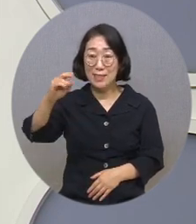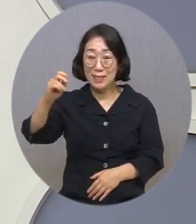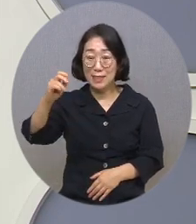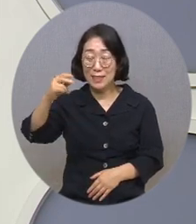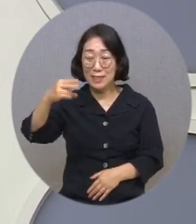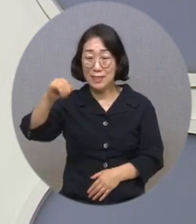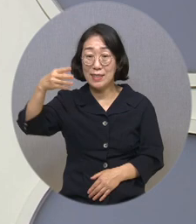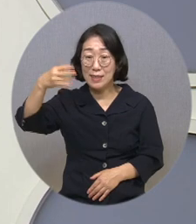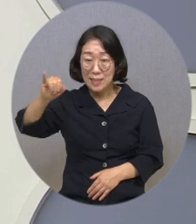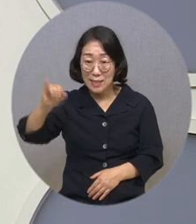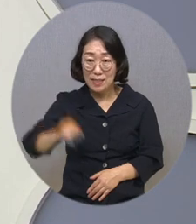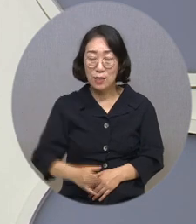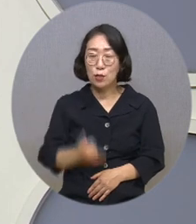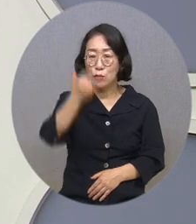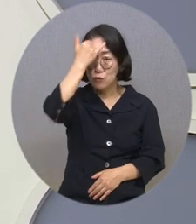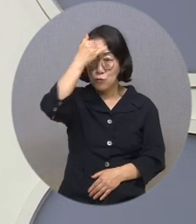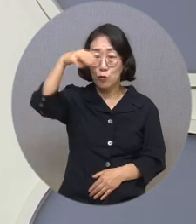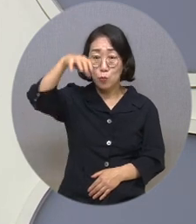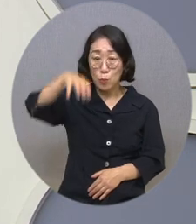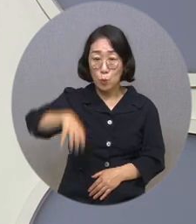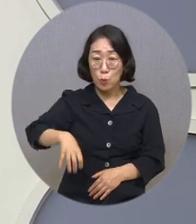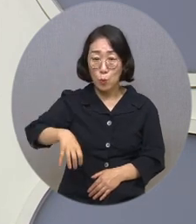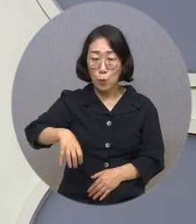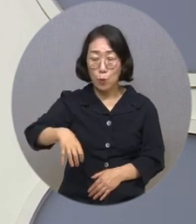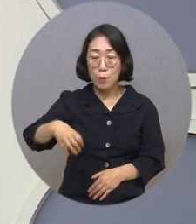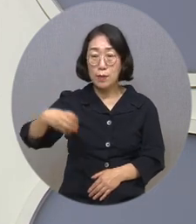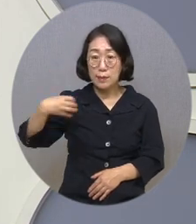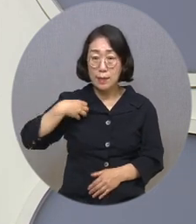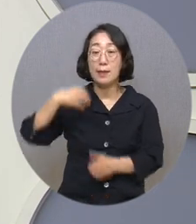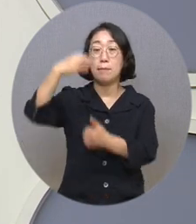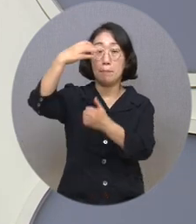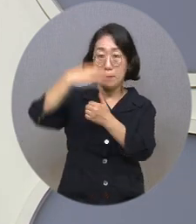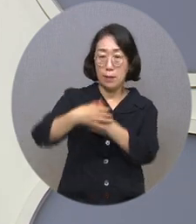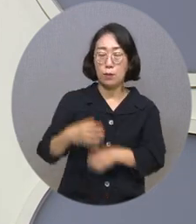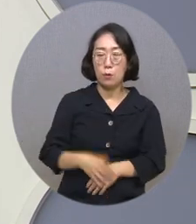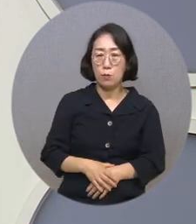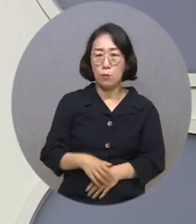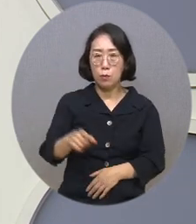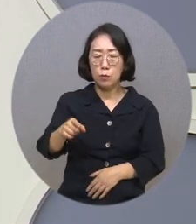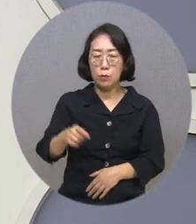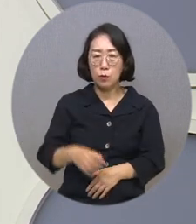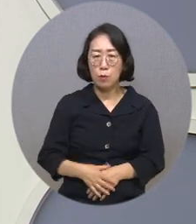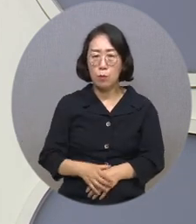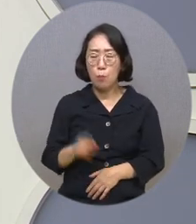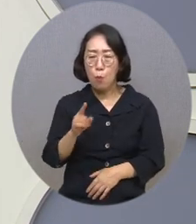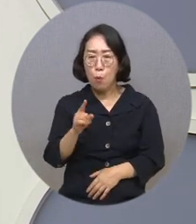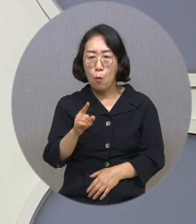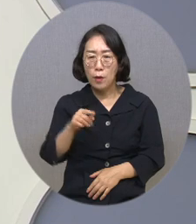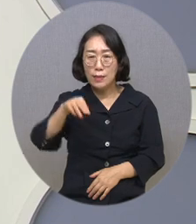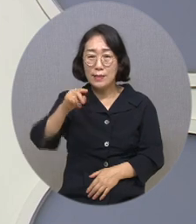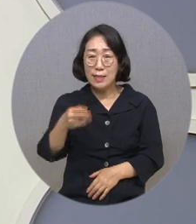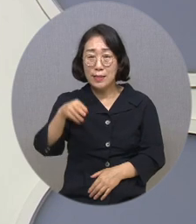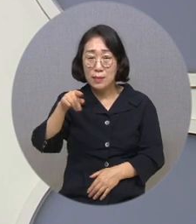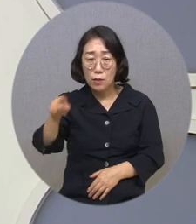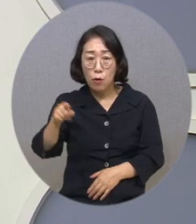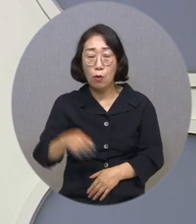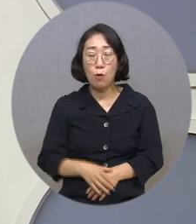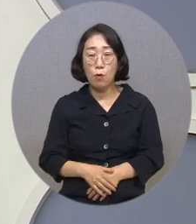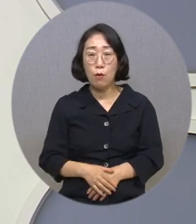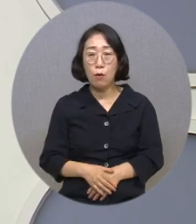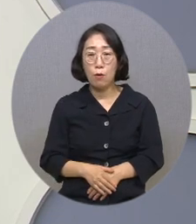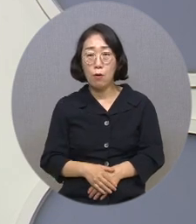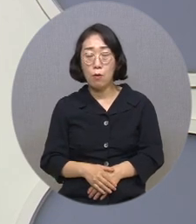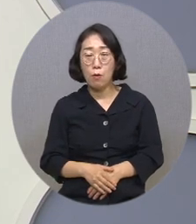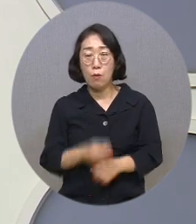충청도에 그 프로젝트를 하게 됐습니다. 그래서 이제 거기 가서 뭘 하나 센서 같은 걸 하나 뭘 붙이려다 보니까 문화재청법에